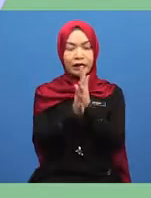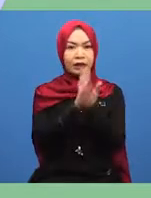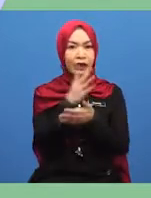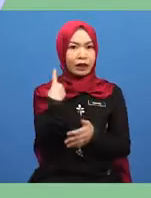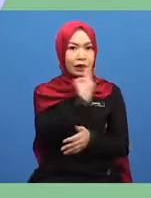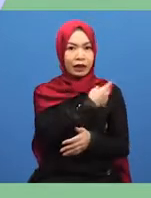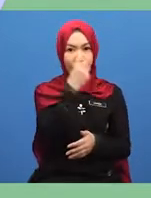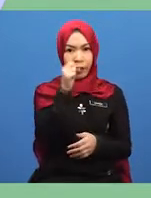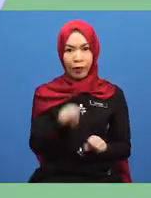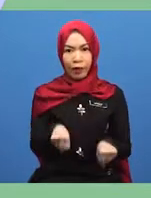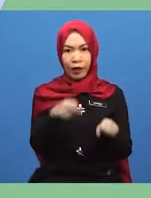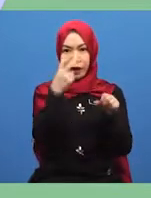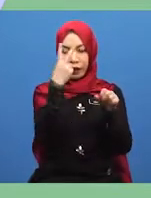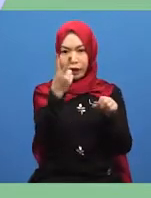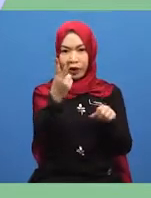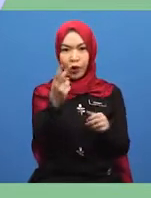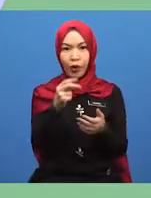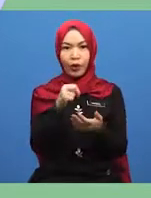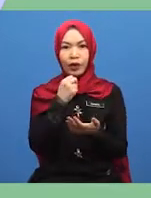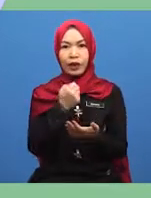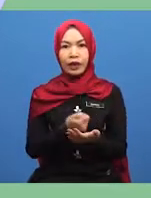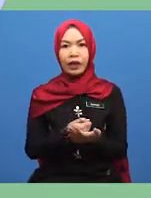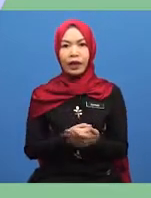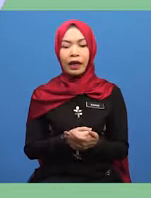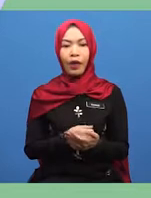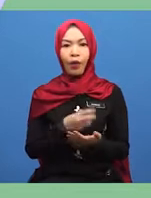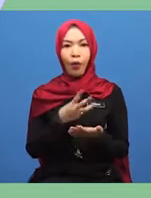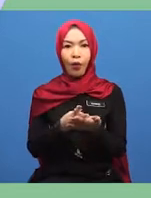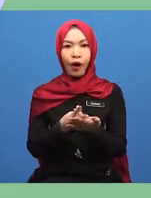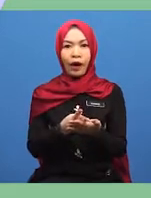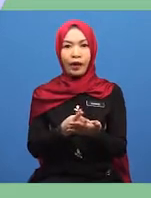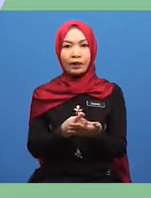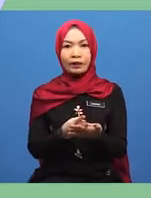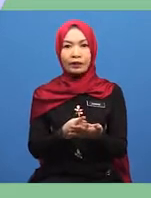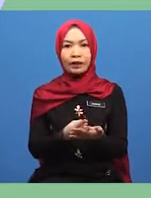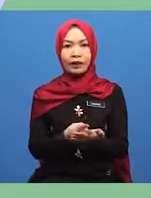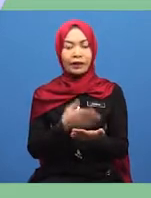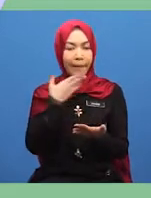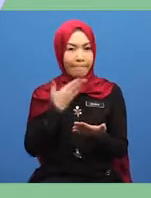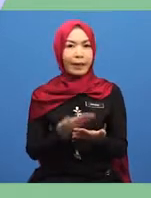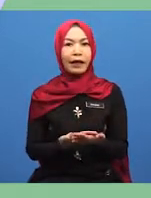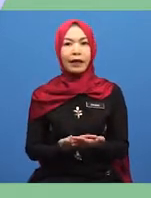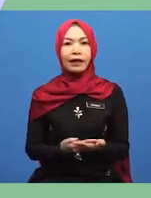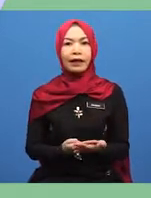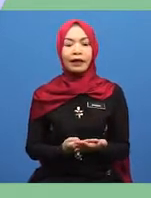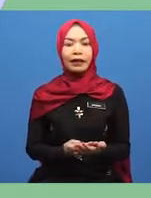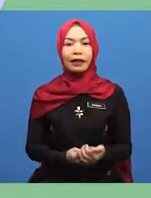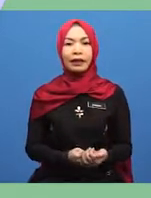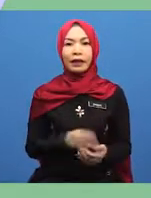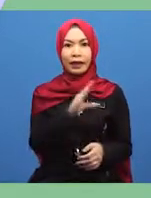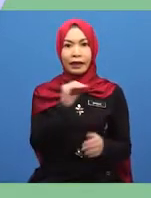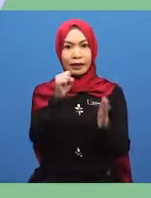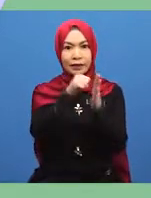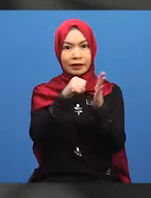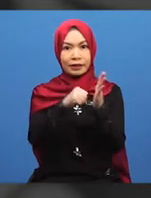lihat nilai mata wang akan menjadi lebih stabil apabila campur tangan kerajaan di sistem kadar